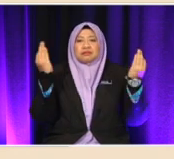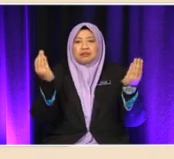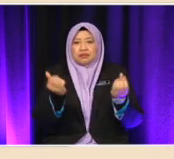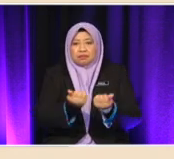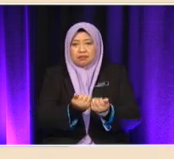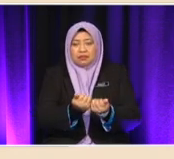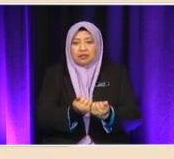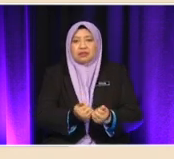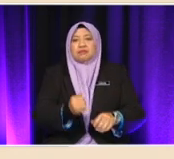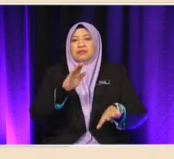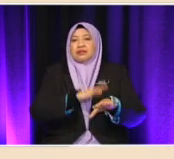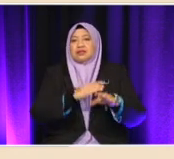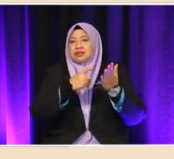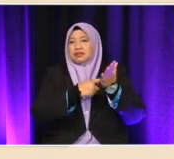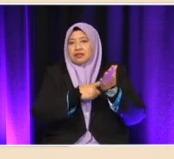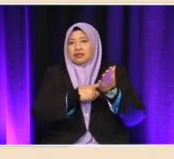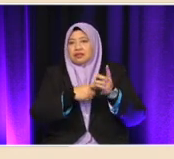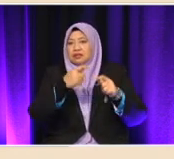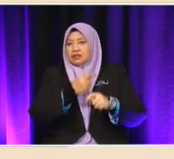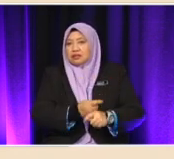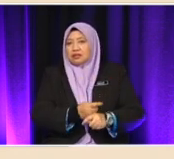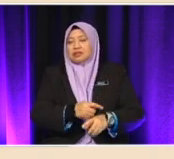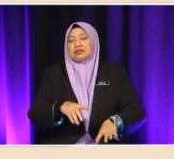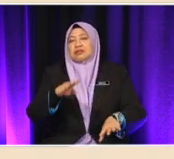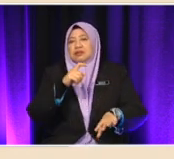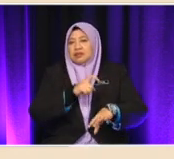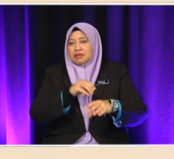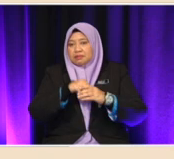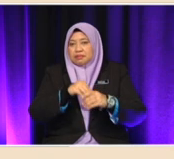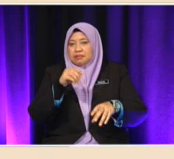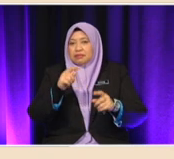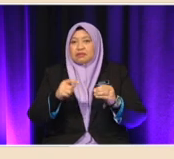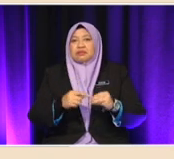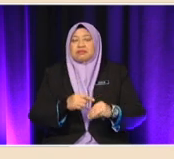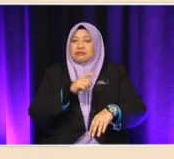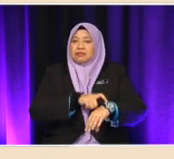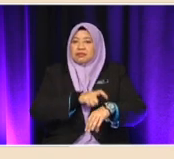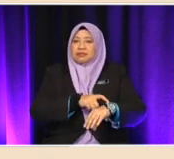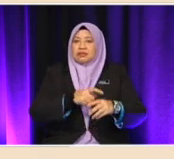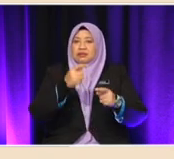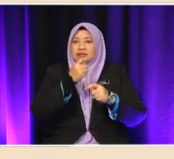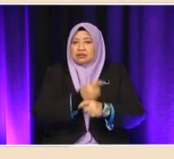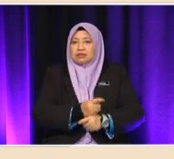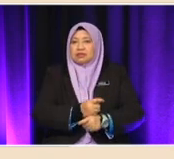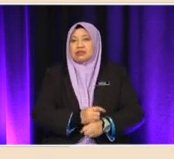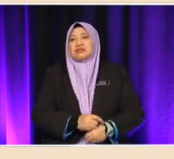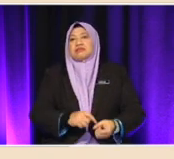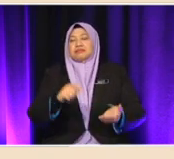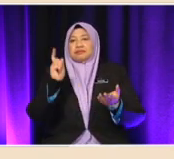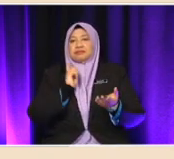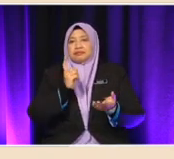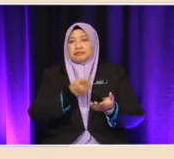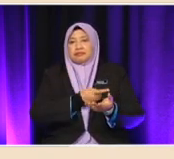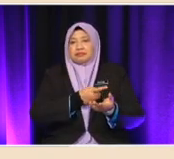satu tingkat harga tertentu dalam tempo masa tertentu penawaran kita kaitkan dengan